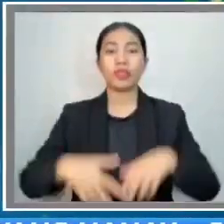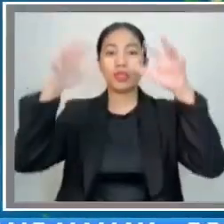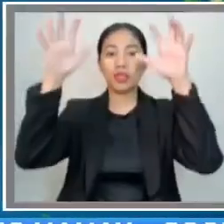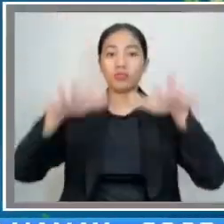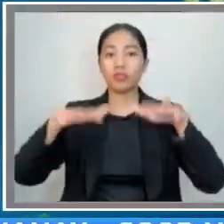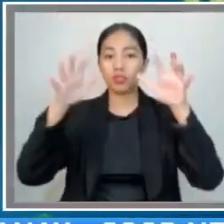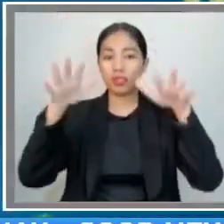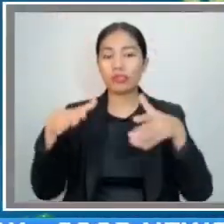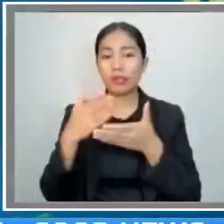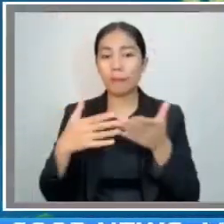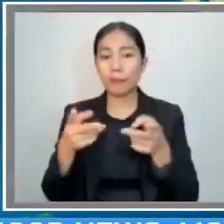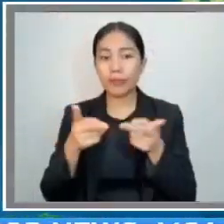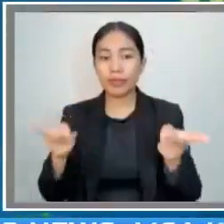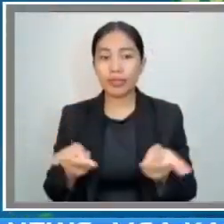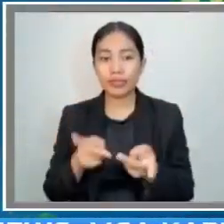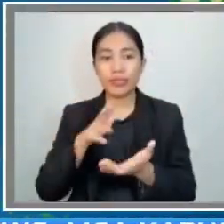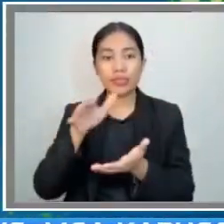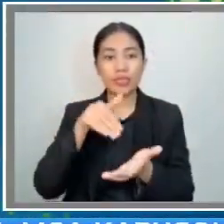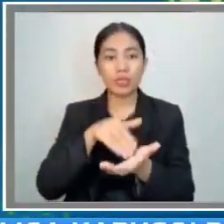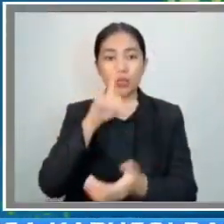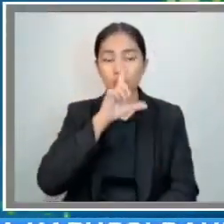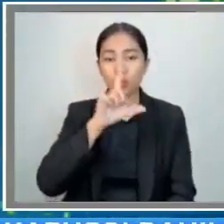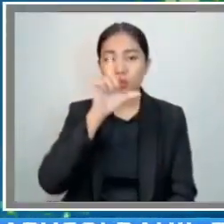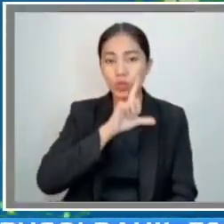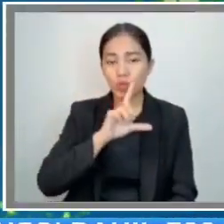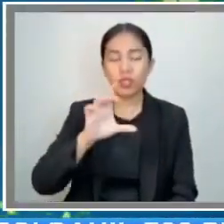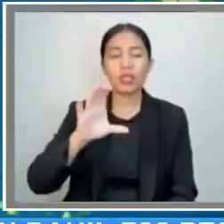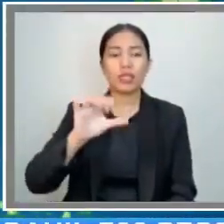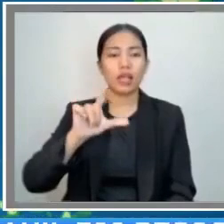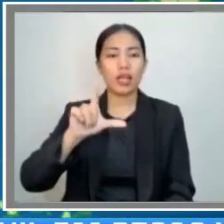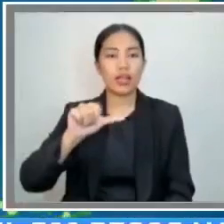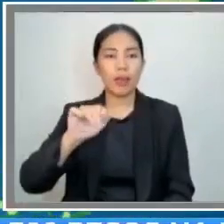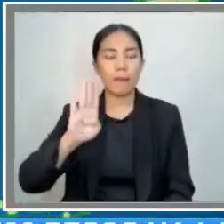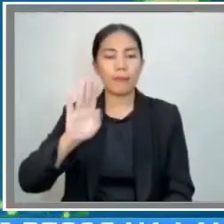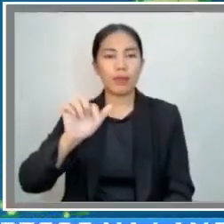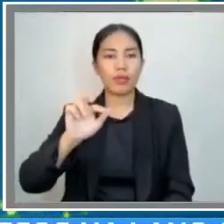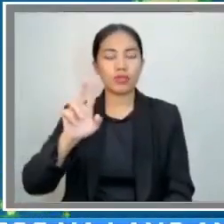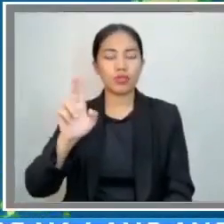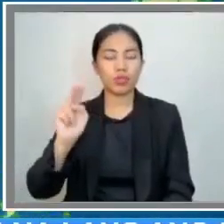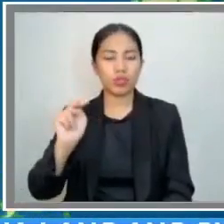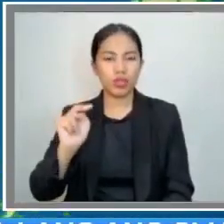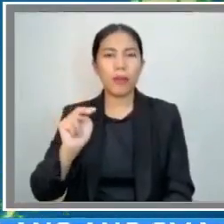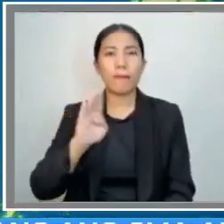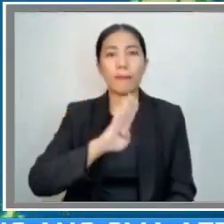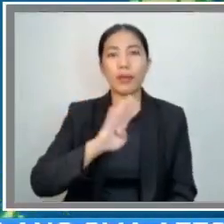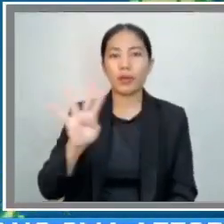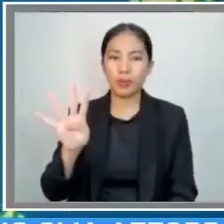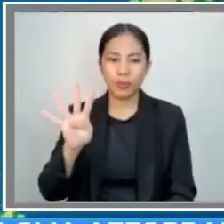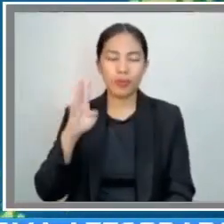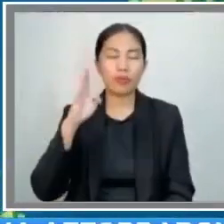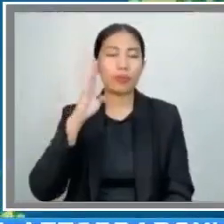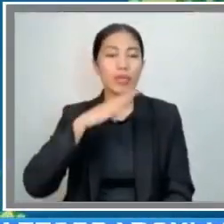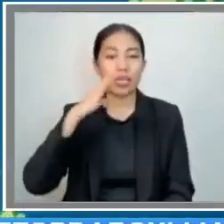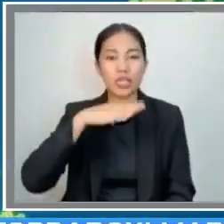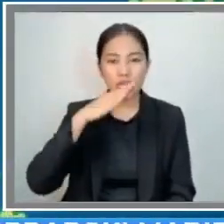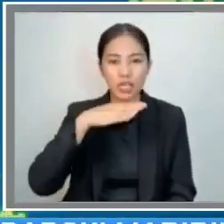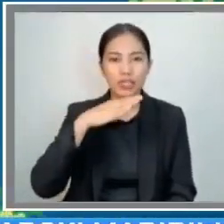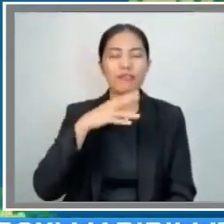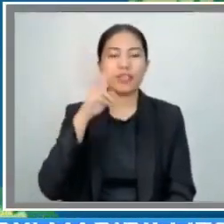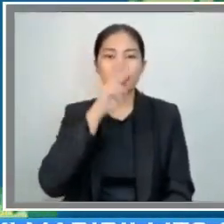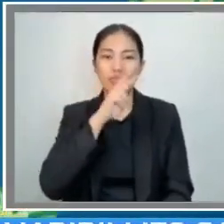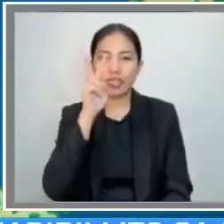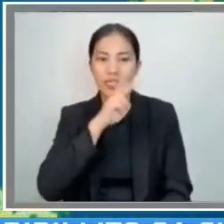ng Central Luzon, Calabarzon, Mimaropa, Bicol, Visayas, Sulu Archipelago, Zamboanga Peninsula,